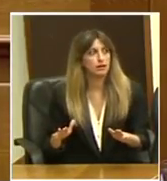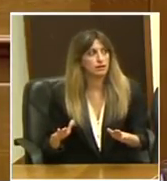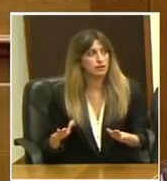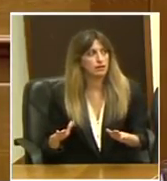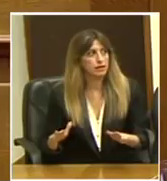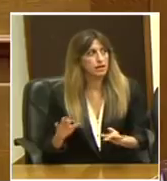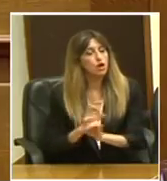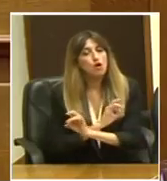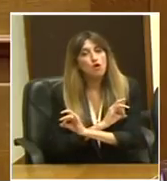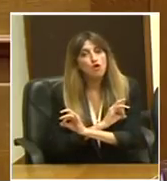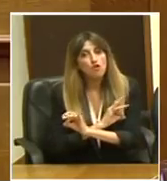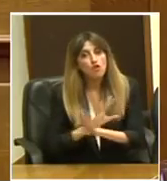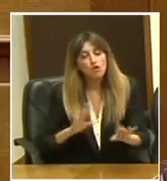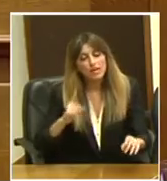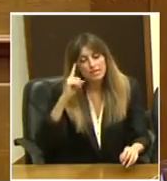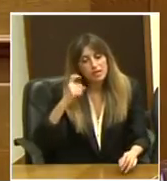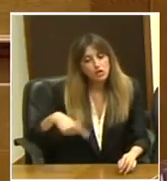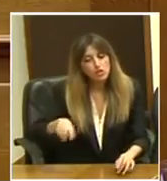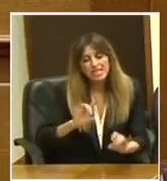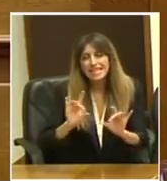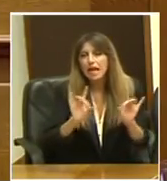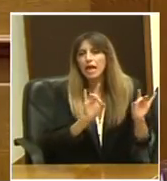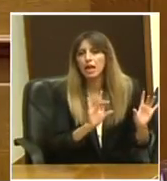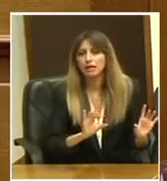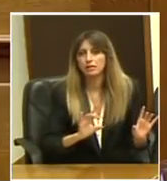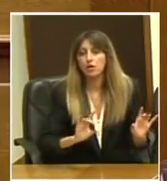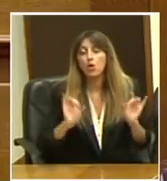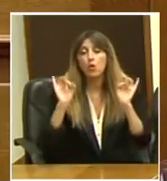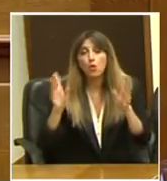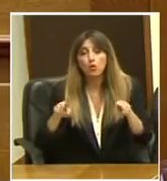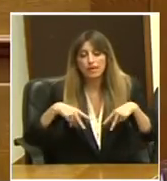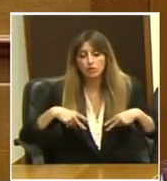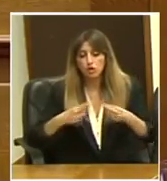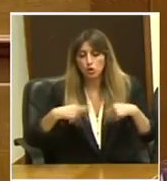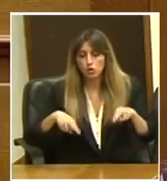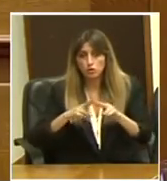γνωρίζει ουδής ούτε το Υπουργικό του Συμβούλιο, στο οποίο